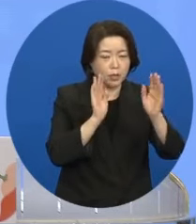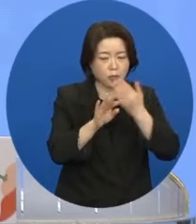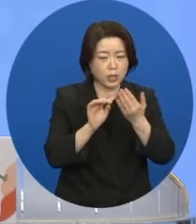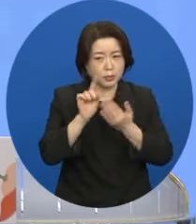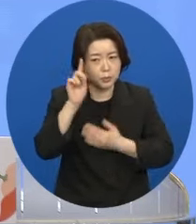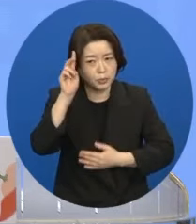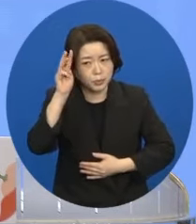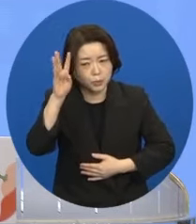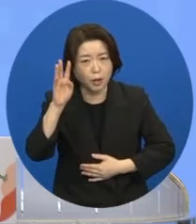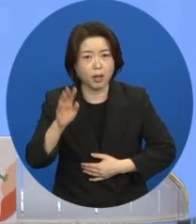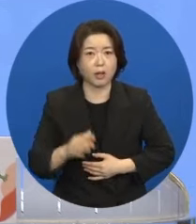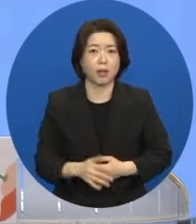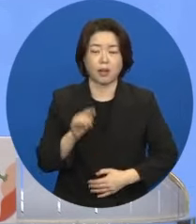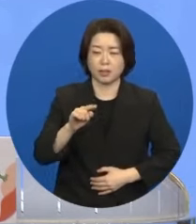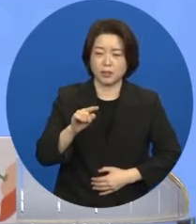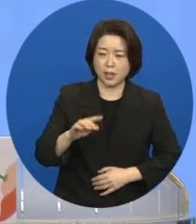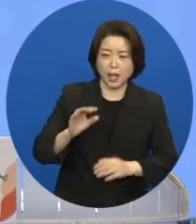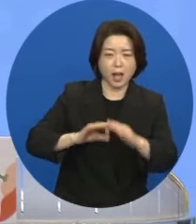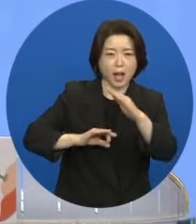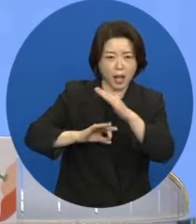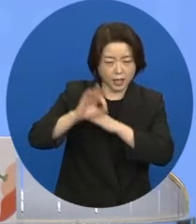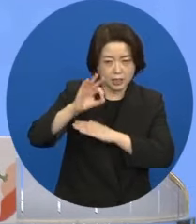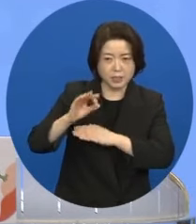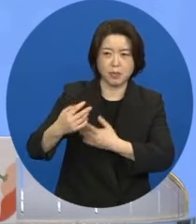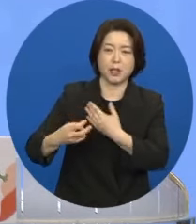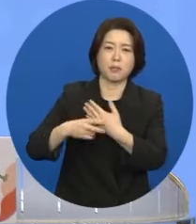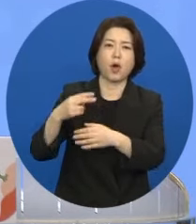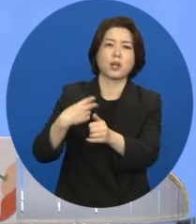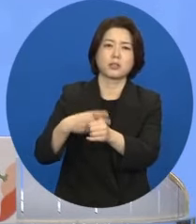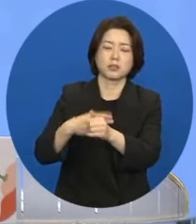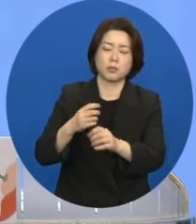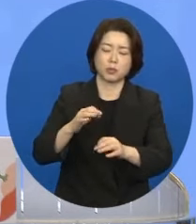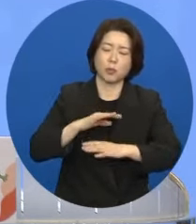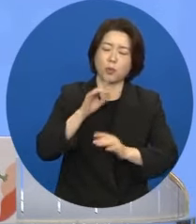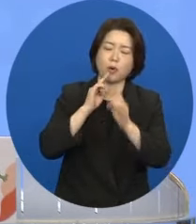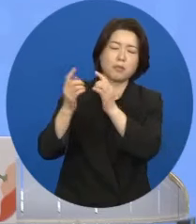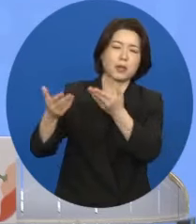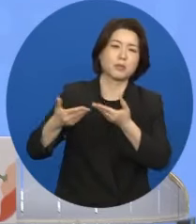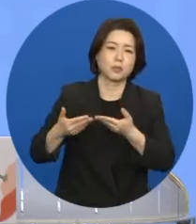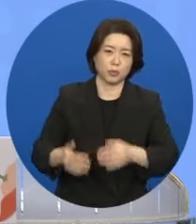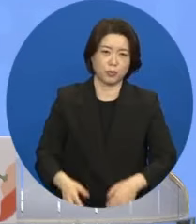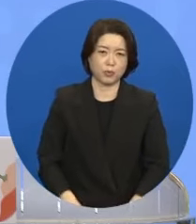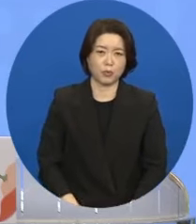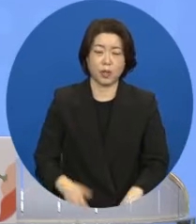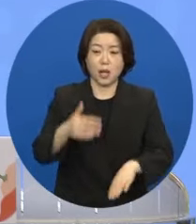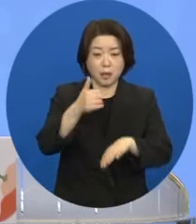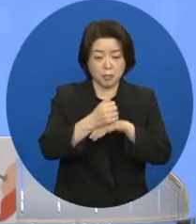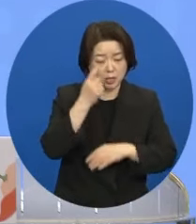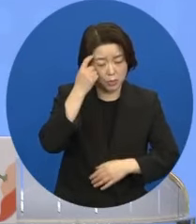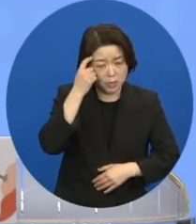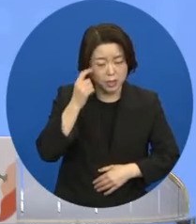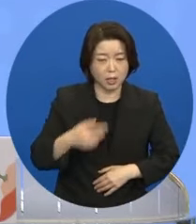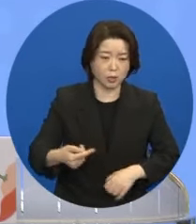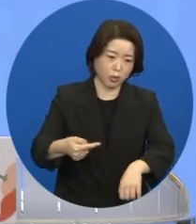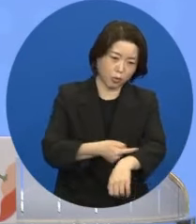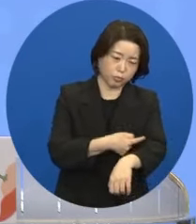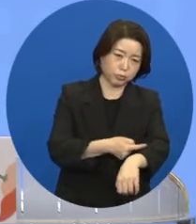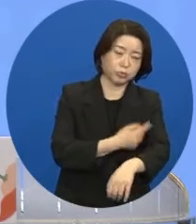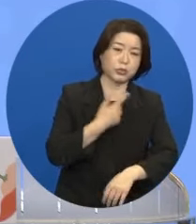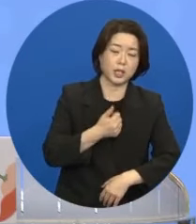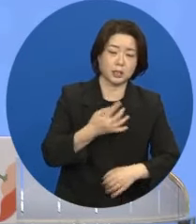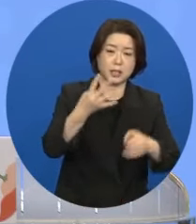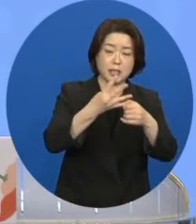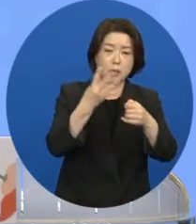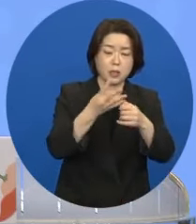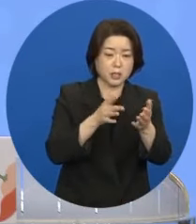월요일 아침 주치 선생님께서 놀라운 말씀을 전해주셨습니다 마지막에 생각하고 투여한 네번째